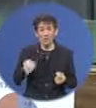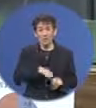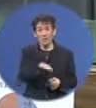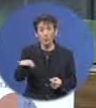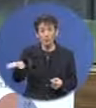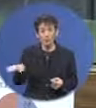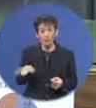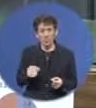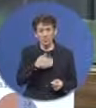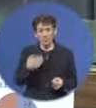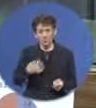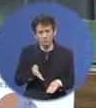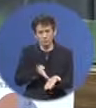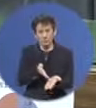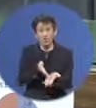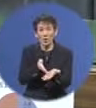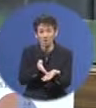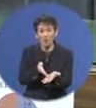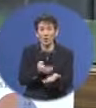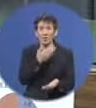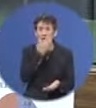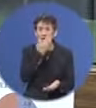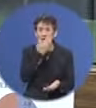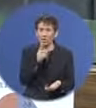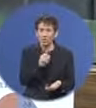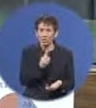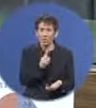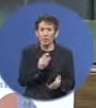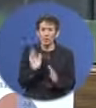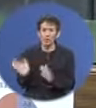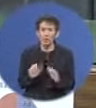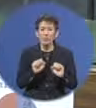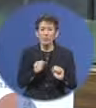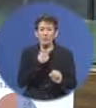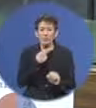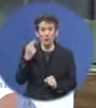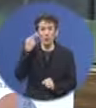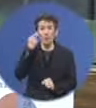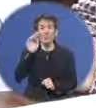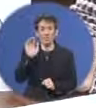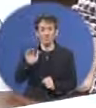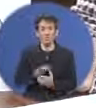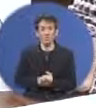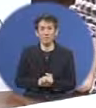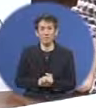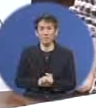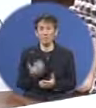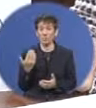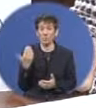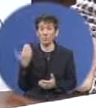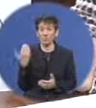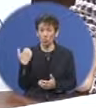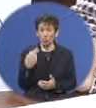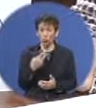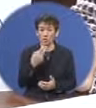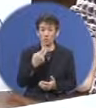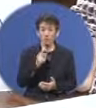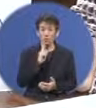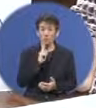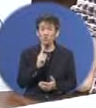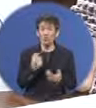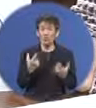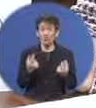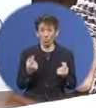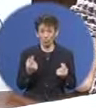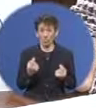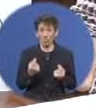説明して大事なところだけはちゃんと抑えようとしてるんです、 はい、 それで先ほどお見せ申し上げました